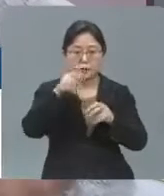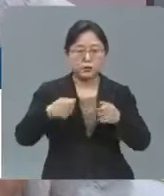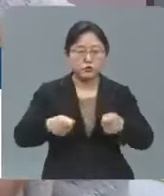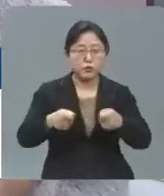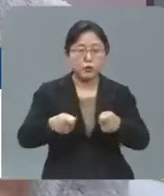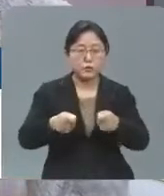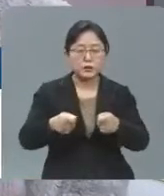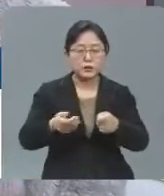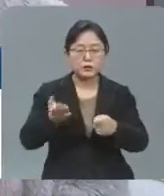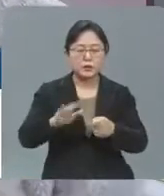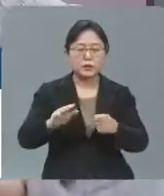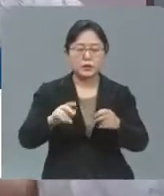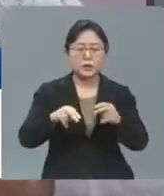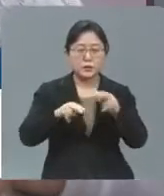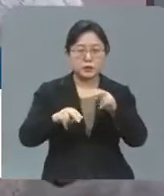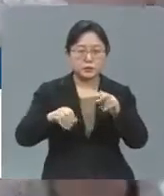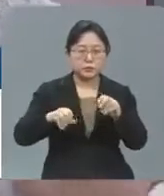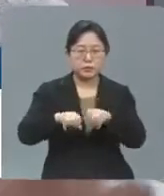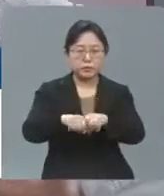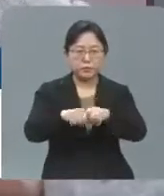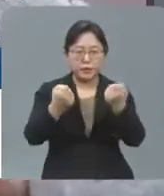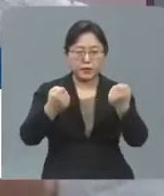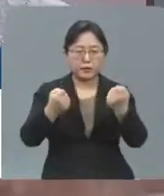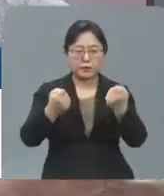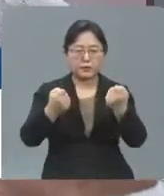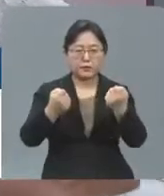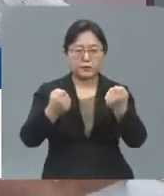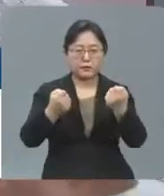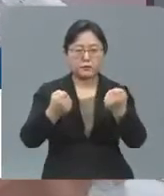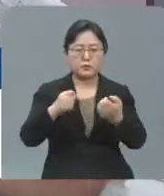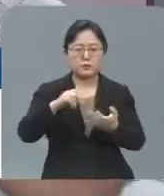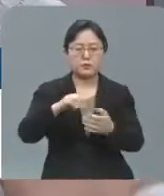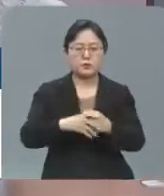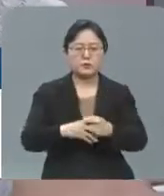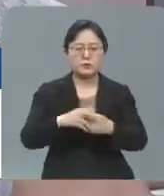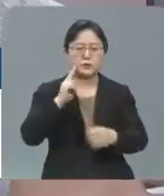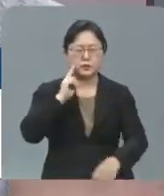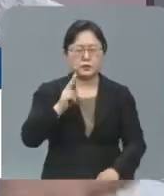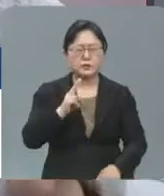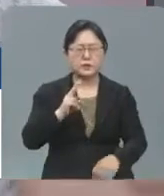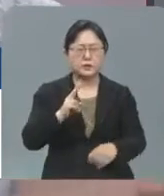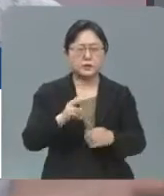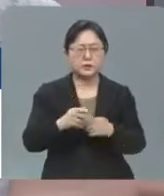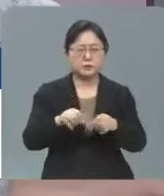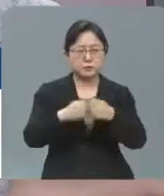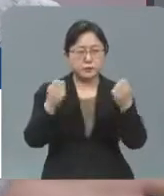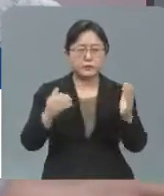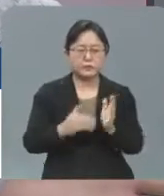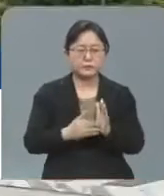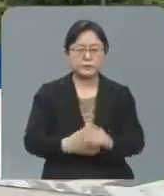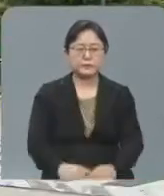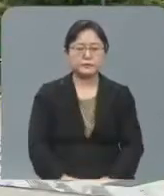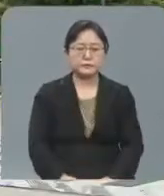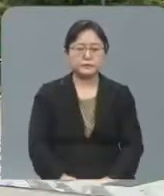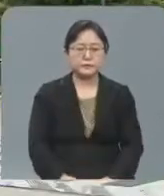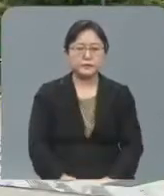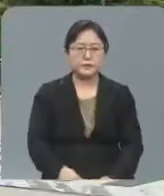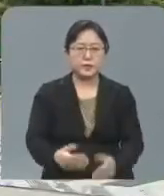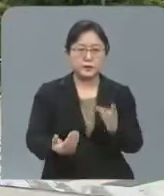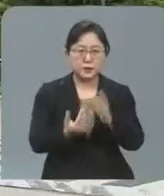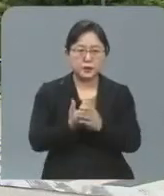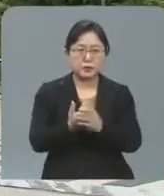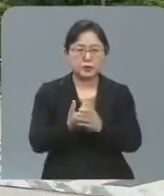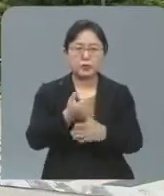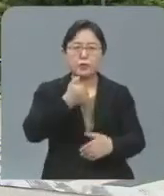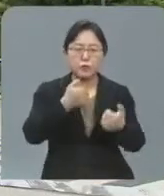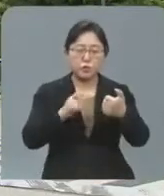창대 그 의자 달린 부분이 아에 아에 떨어져 나갈 정도로 if 터졌어요 두 동강이 난 나가 봐야 되죠 사고를 낸